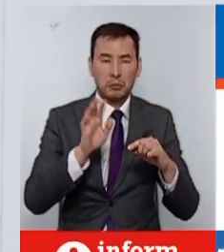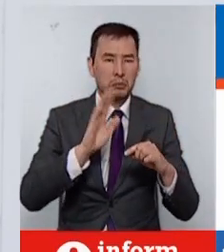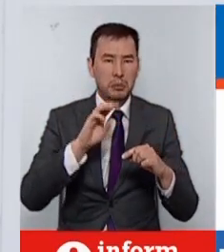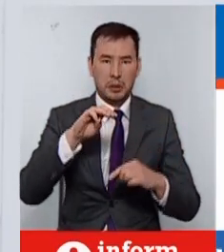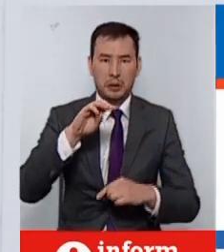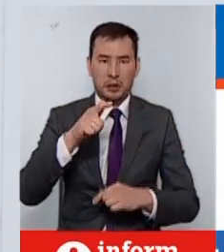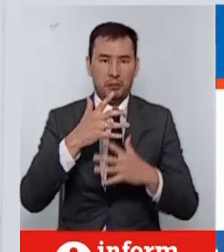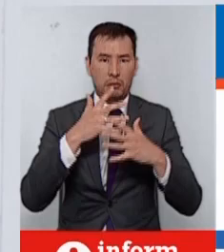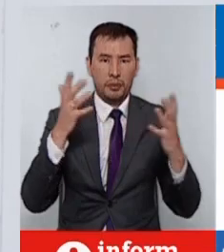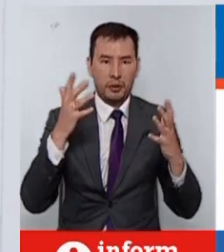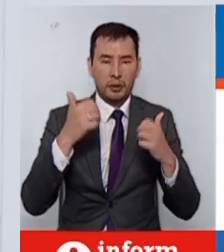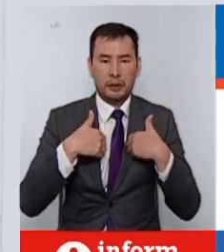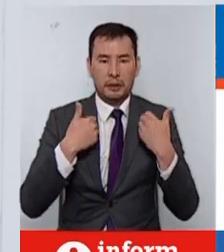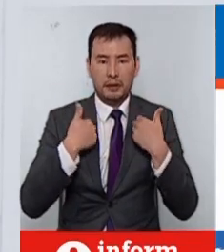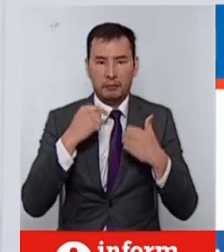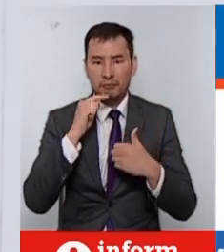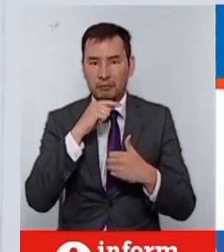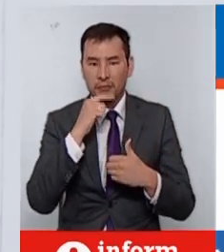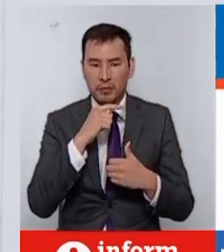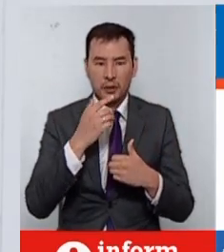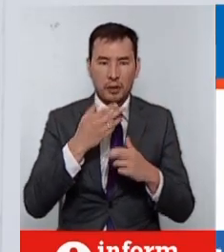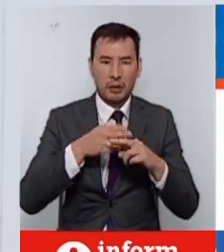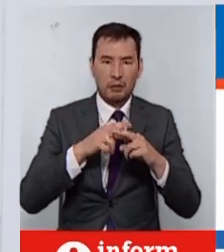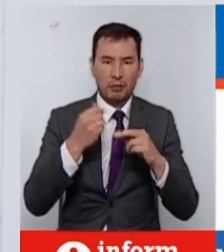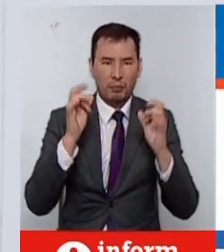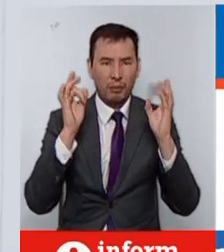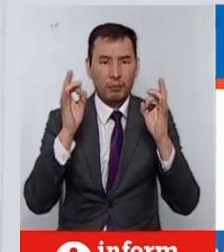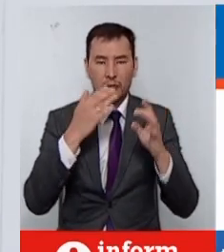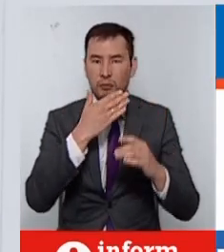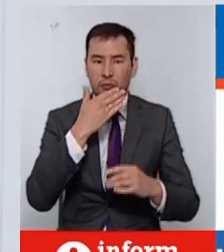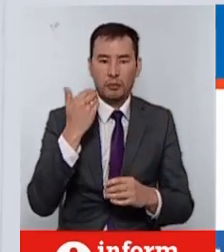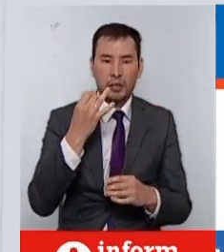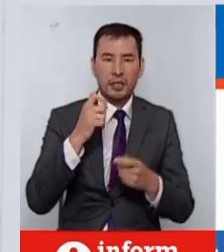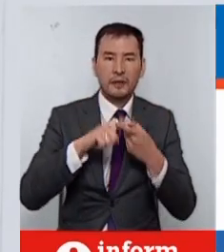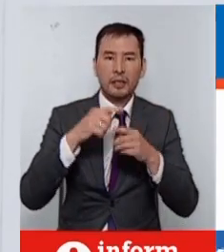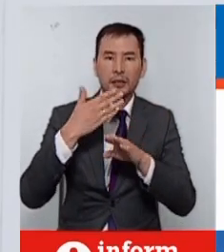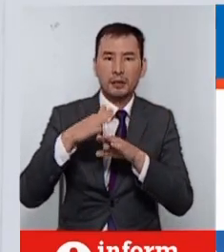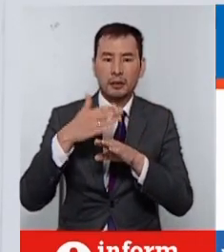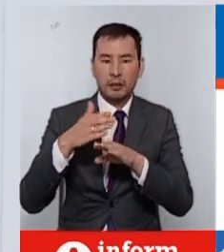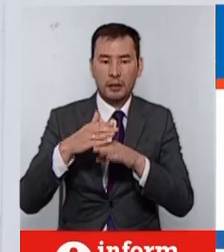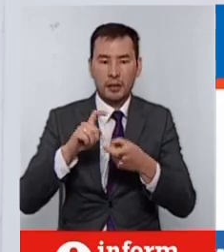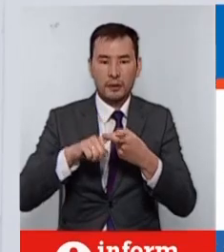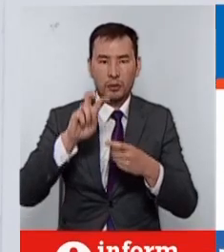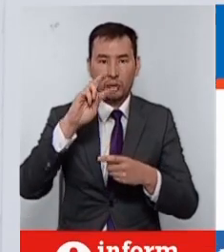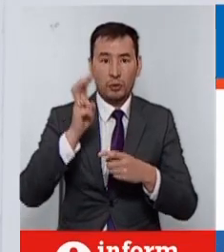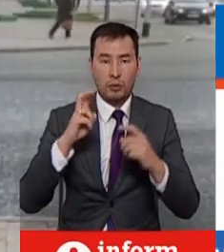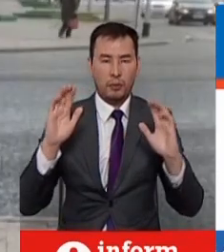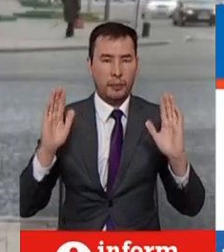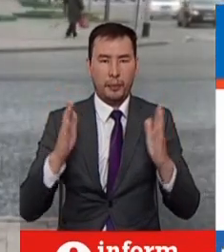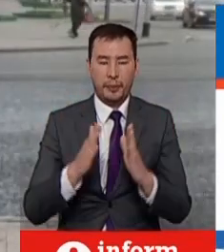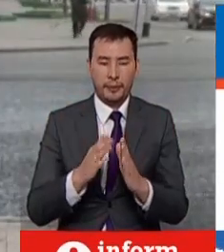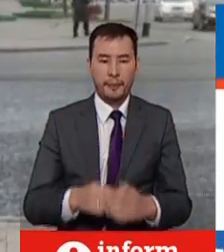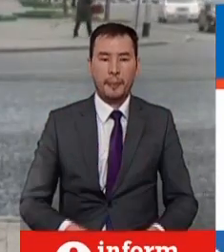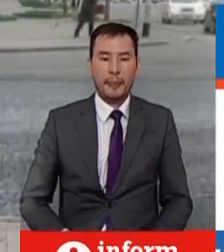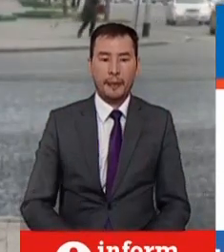частично экономит, вместо того, чтобы тратить и подогревать инфляцию. То же самое касается и кредитов. Уровень долларизации сокращается в Казахстане. В